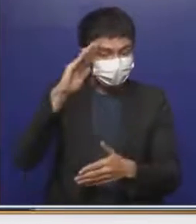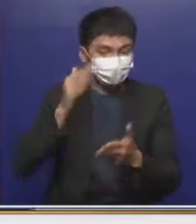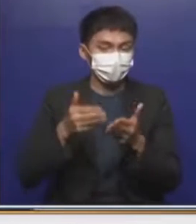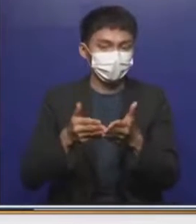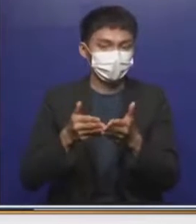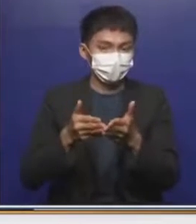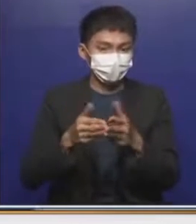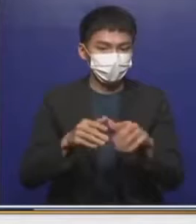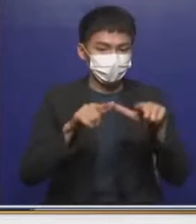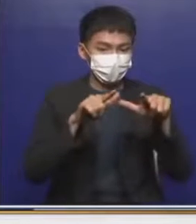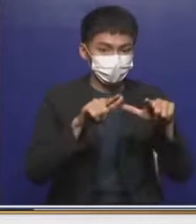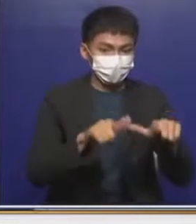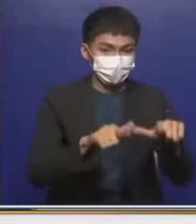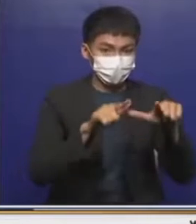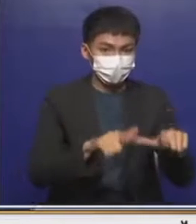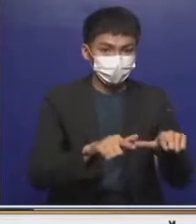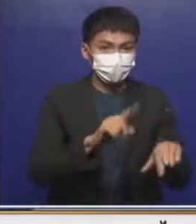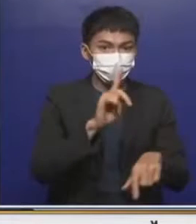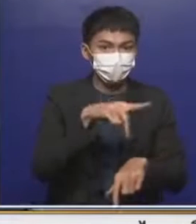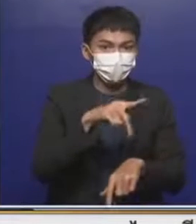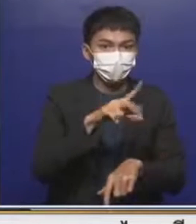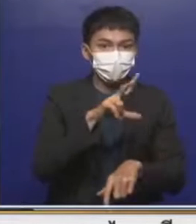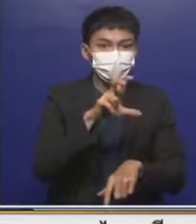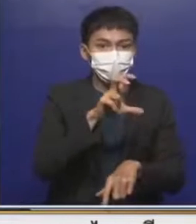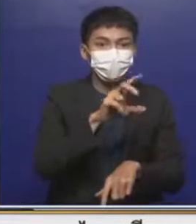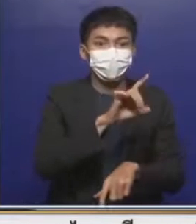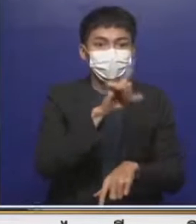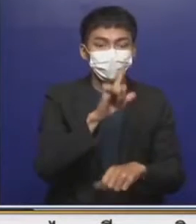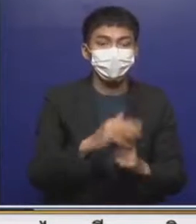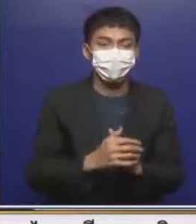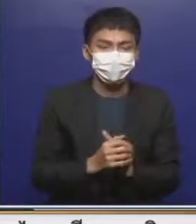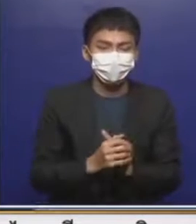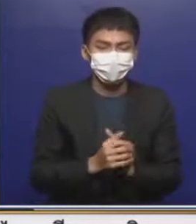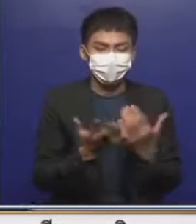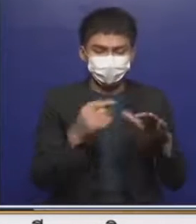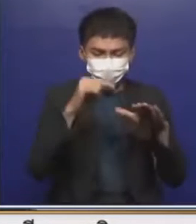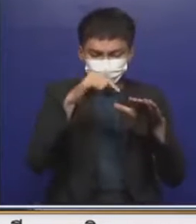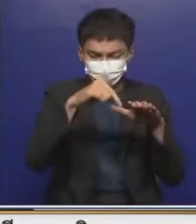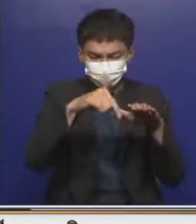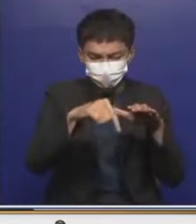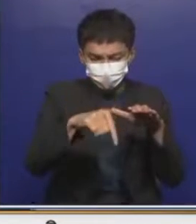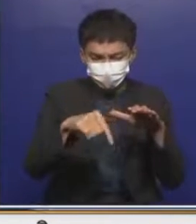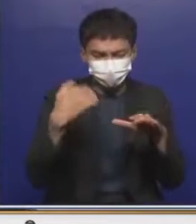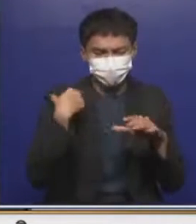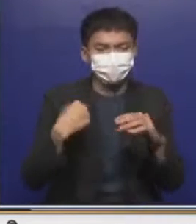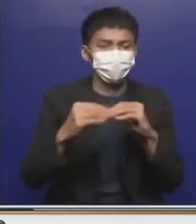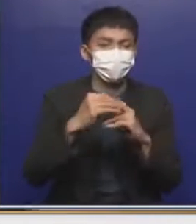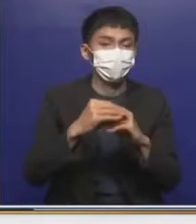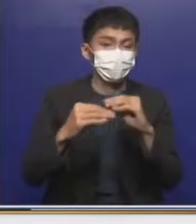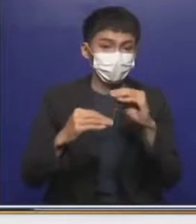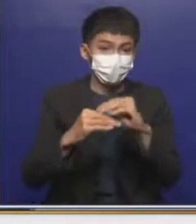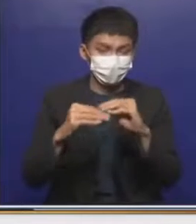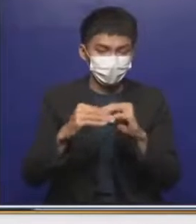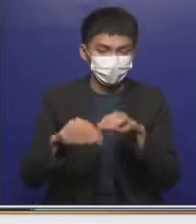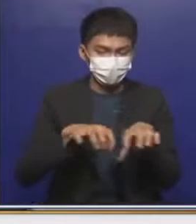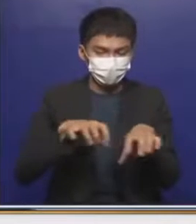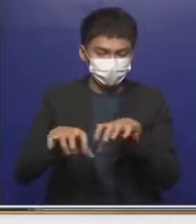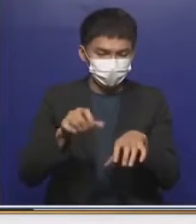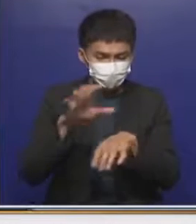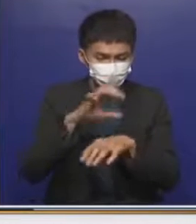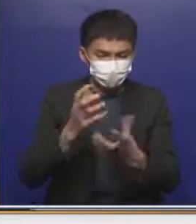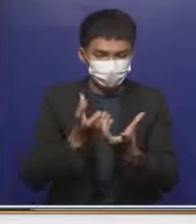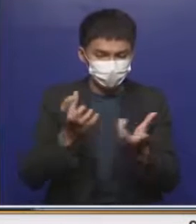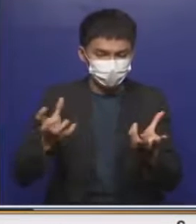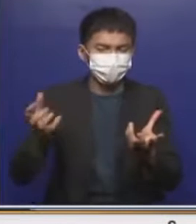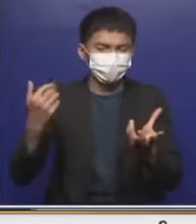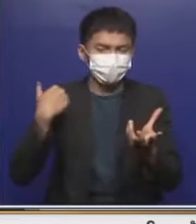ลดลง 1,130 ล้านพอเจาะเข้าไปดูใ่ในโครงการเดยวกันเสริมสรางจัดหายุทโปกรพ